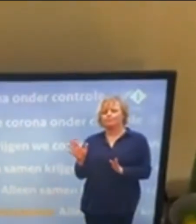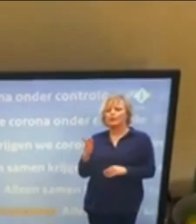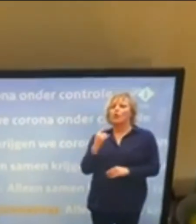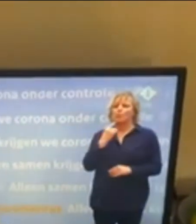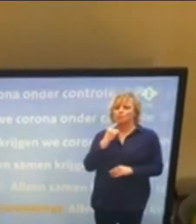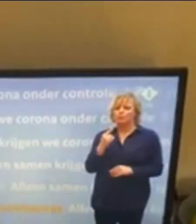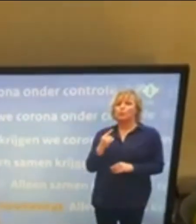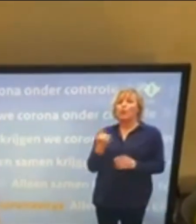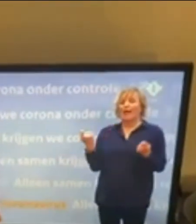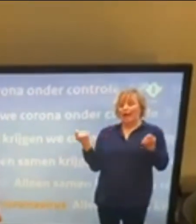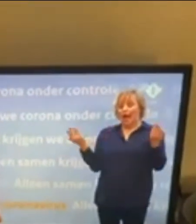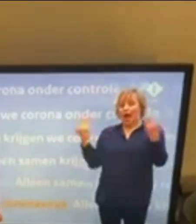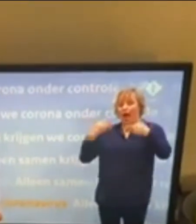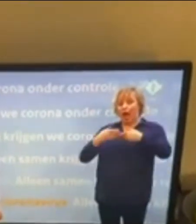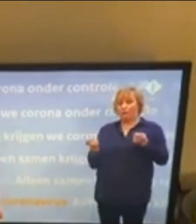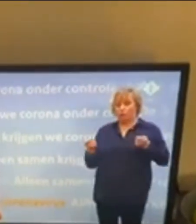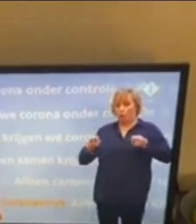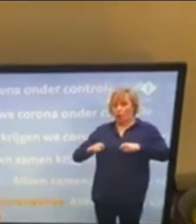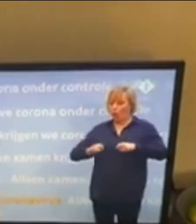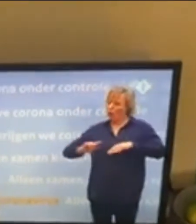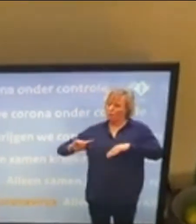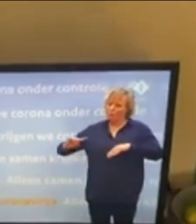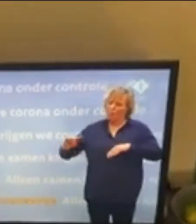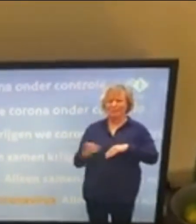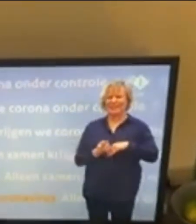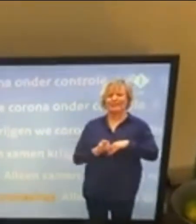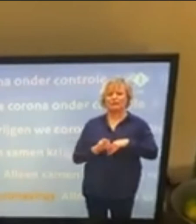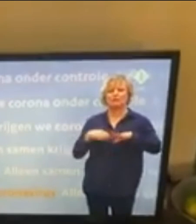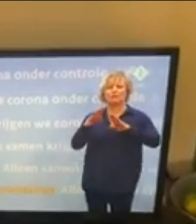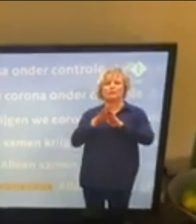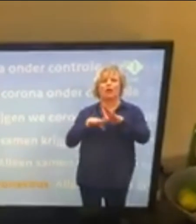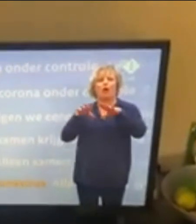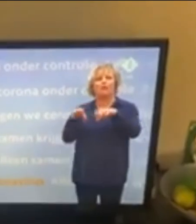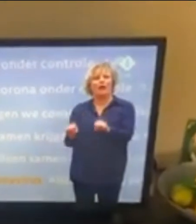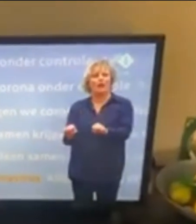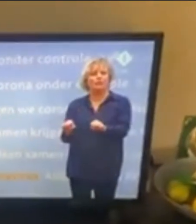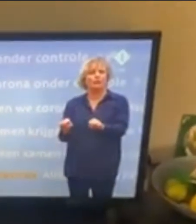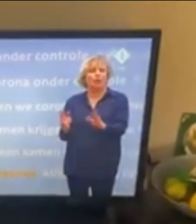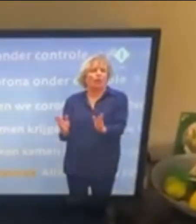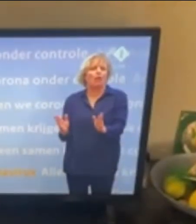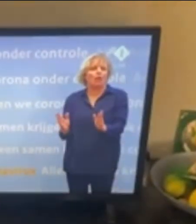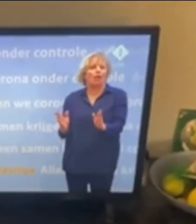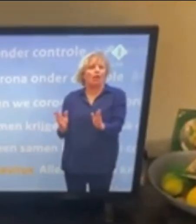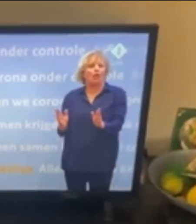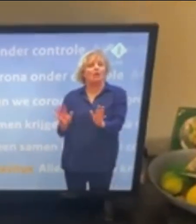bij het start van de avondklok om ervoor te zorgen dat ook direct wordt gehandhaafd.